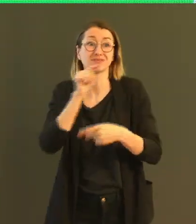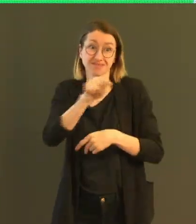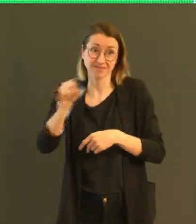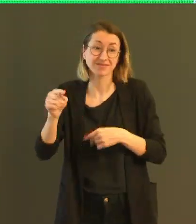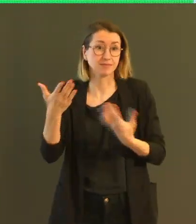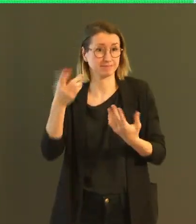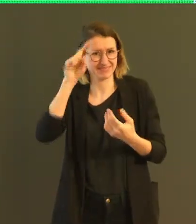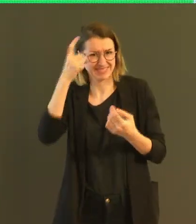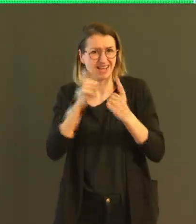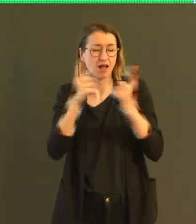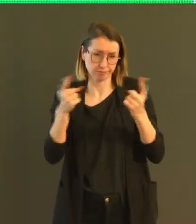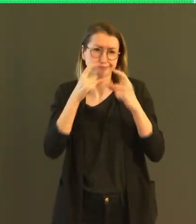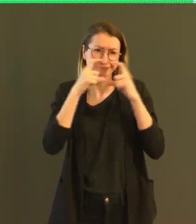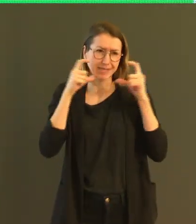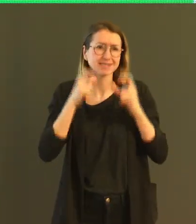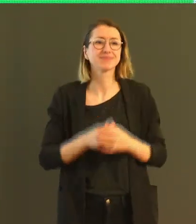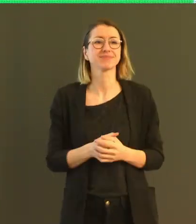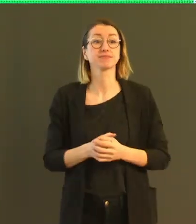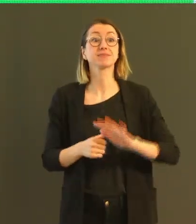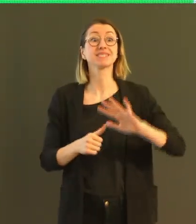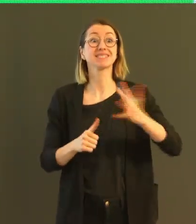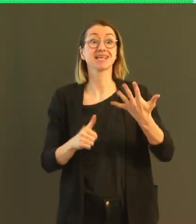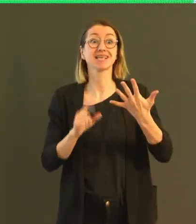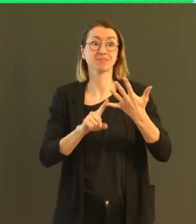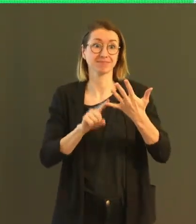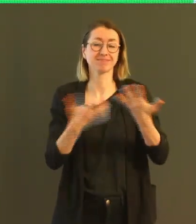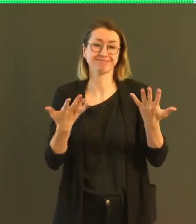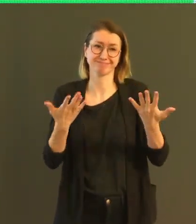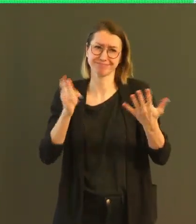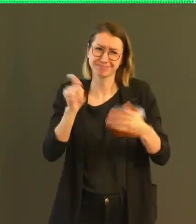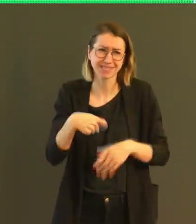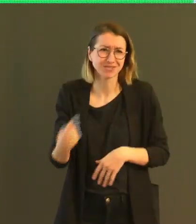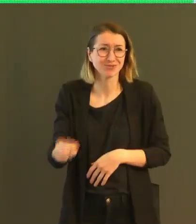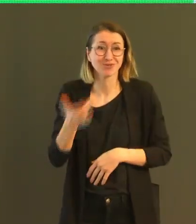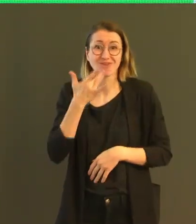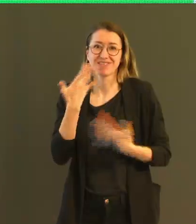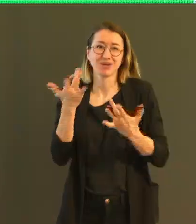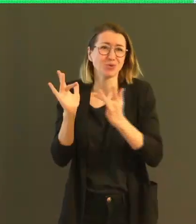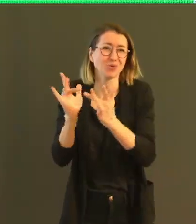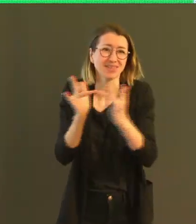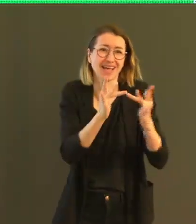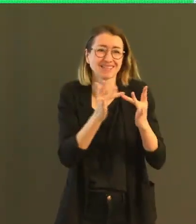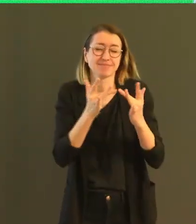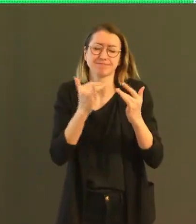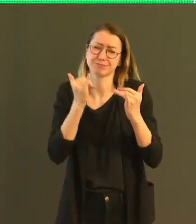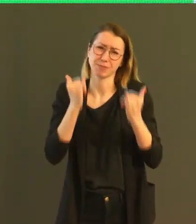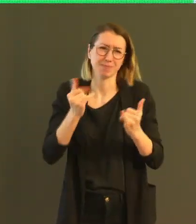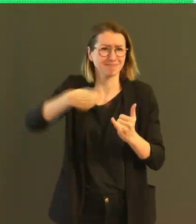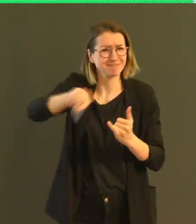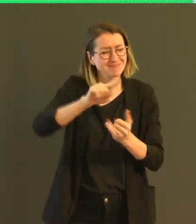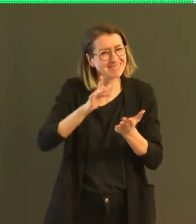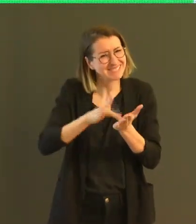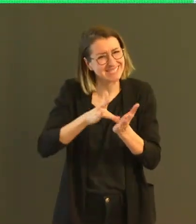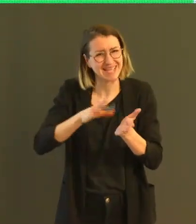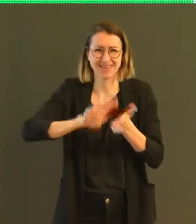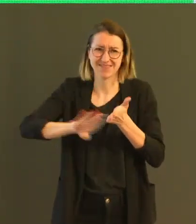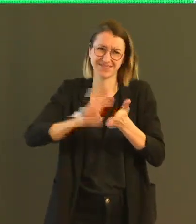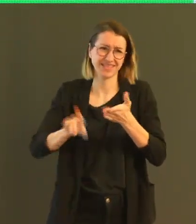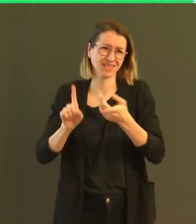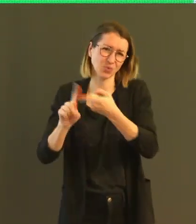tout l'envi qu'on en a de diminuer les contacts physiques autour de vous même lorsque l'on se rapproche dans des